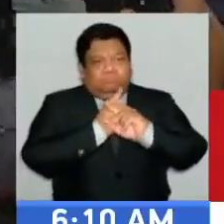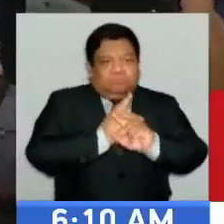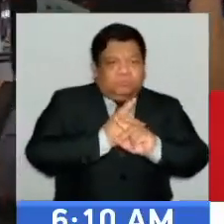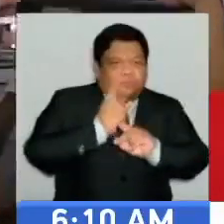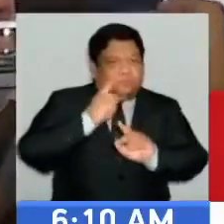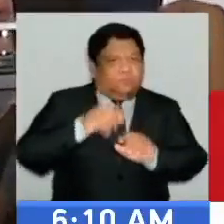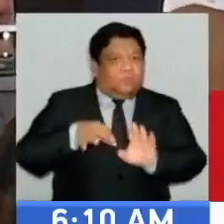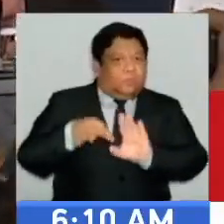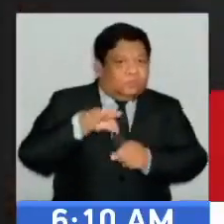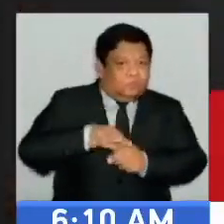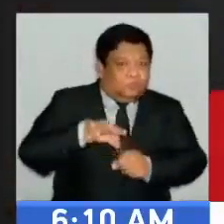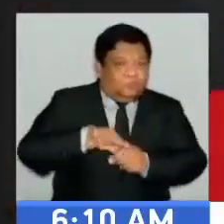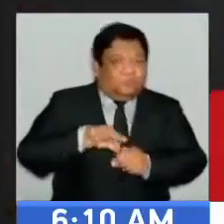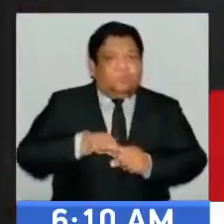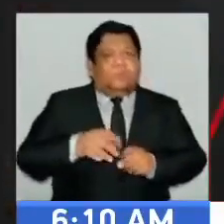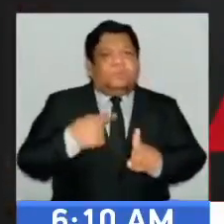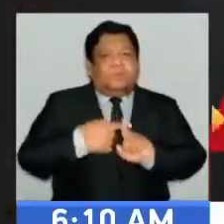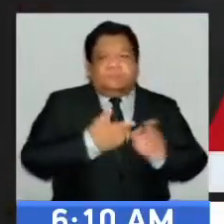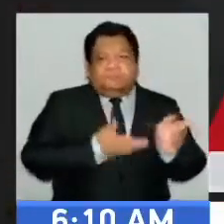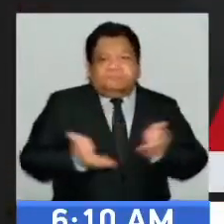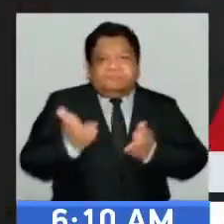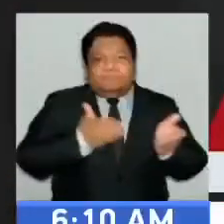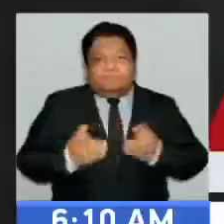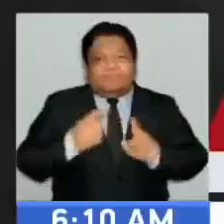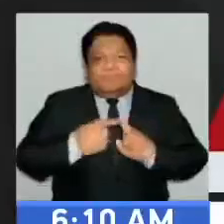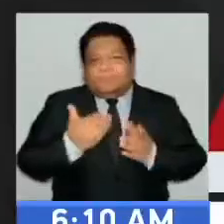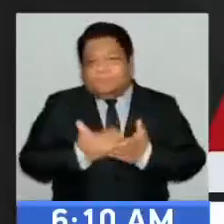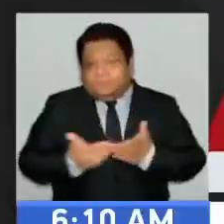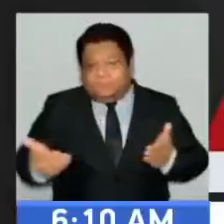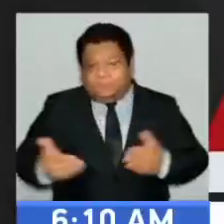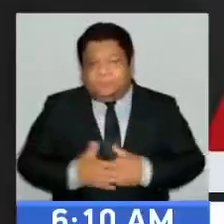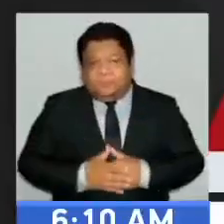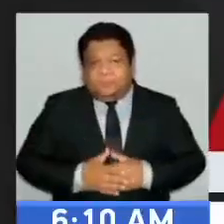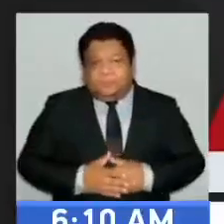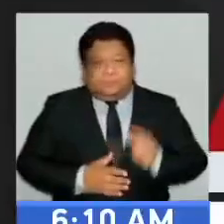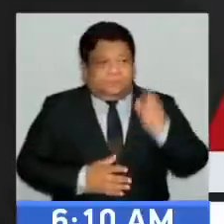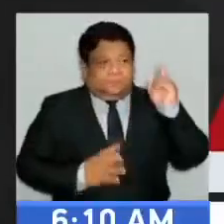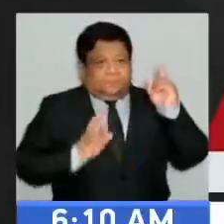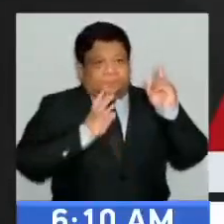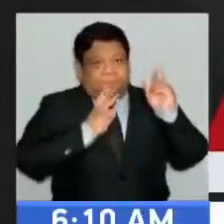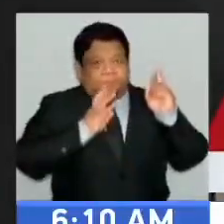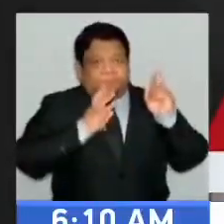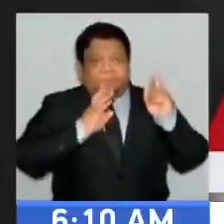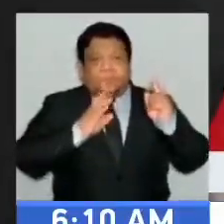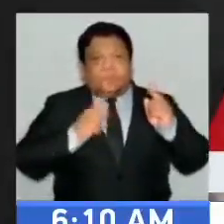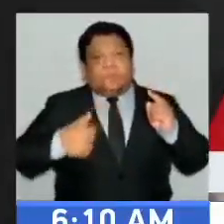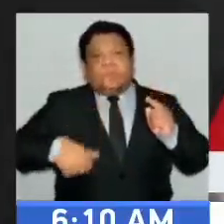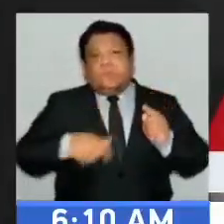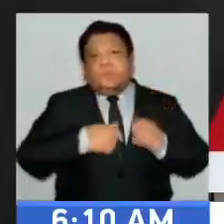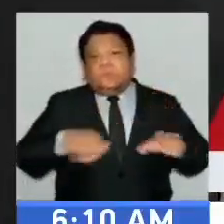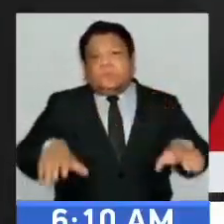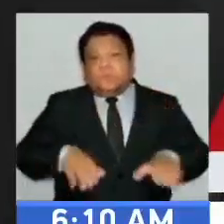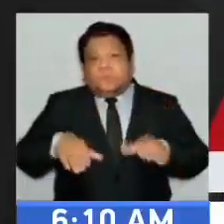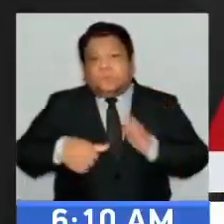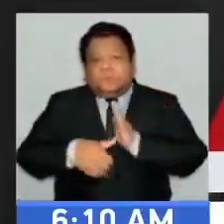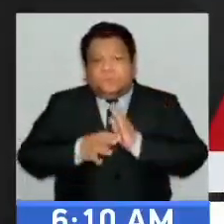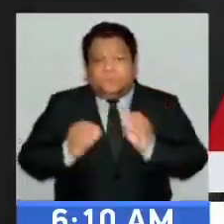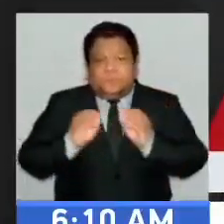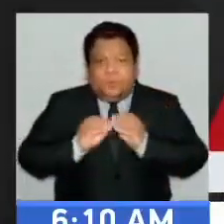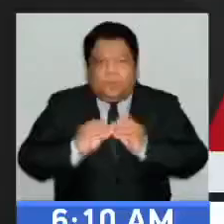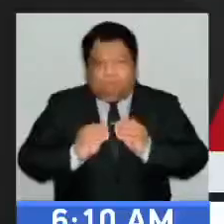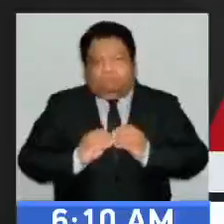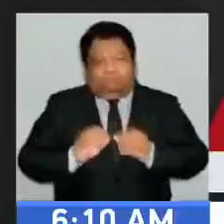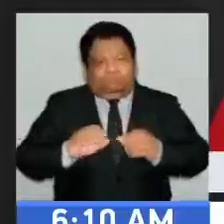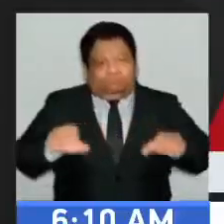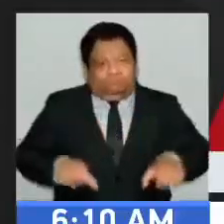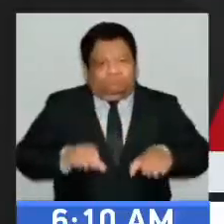At dahil dyan, mas extra ang effort na bibigay ng Commission on Election kasama ang partner agencies. Sinasabi nila sa